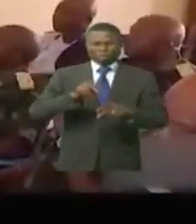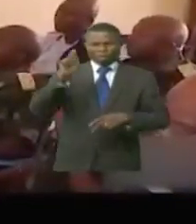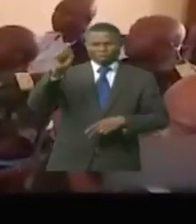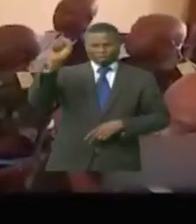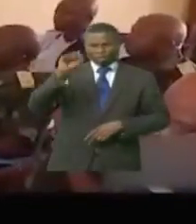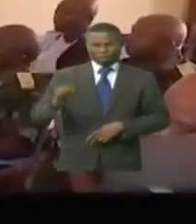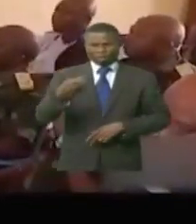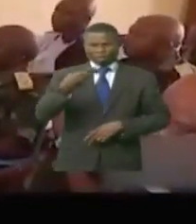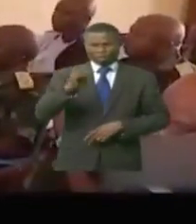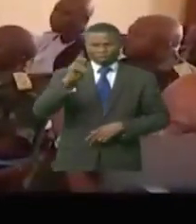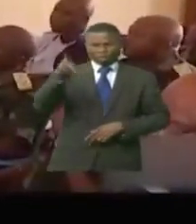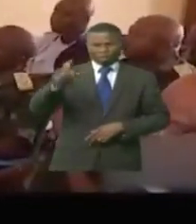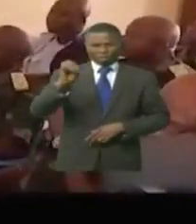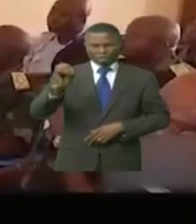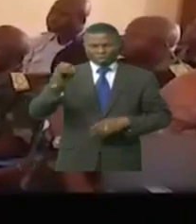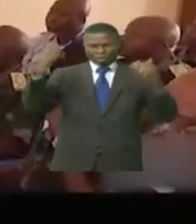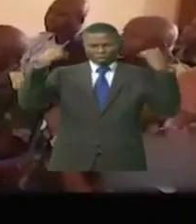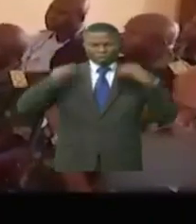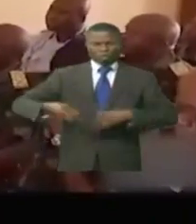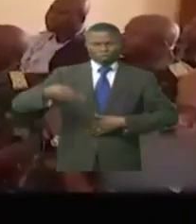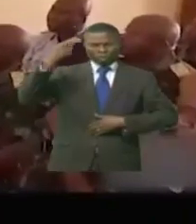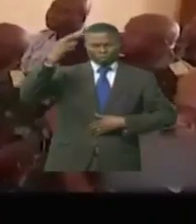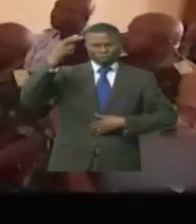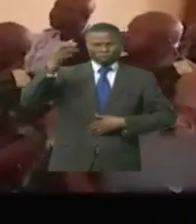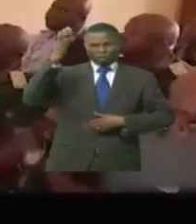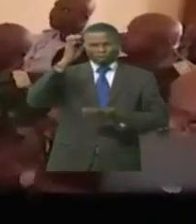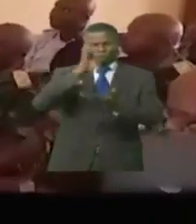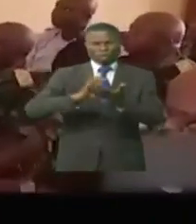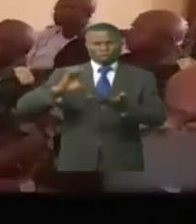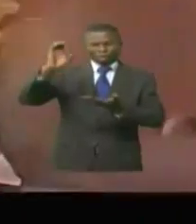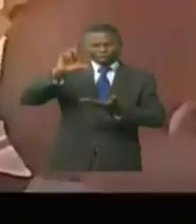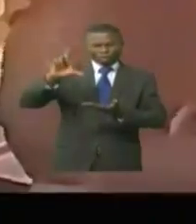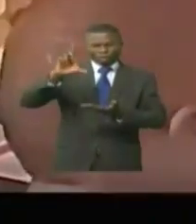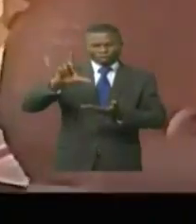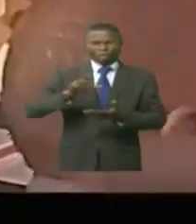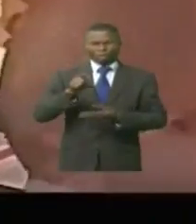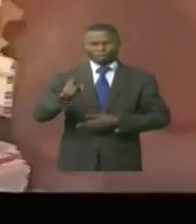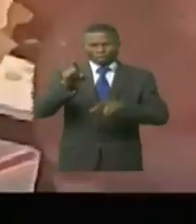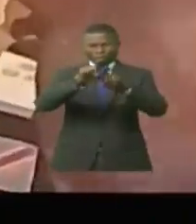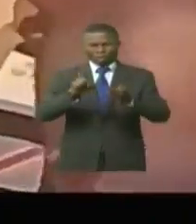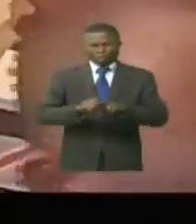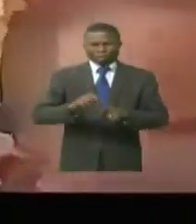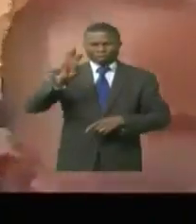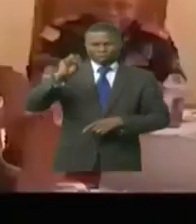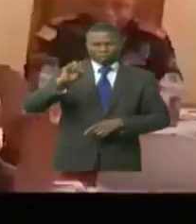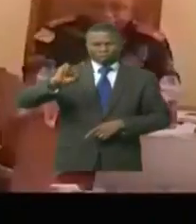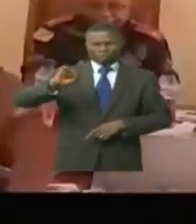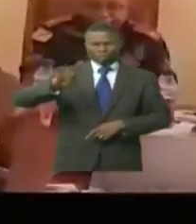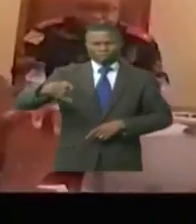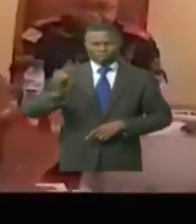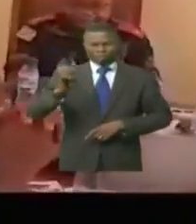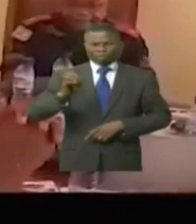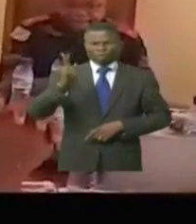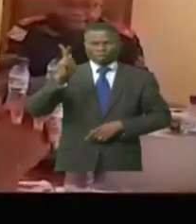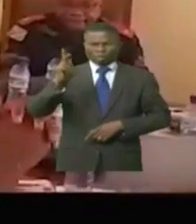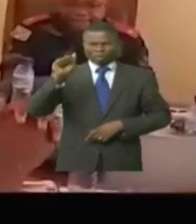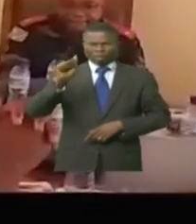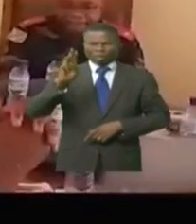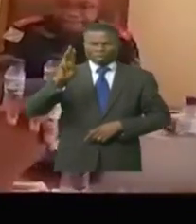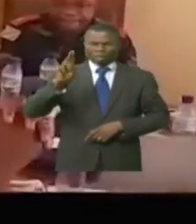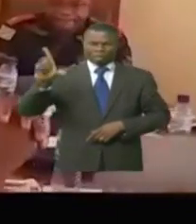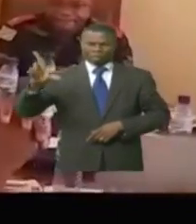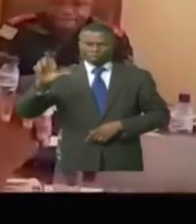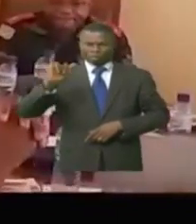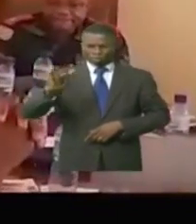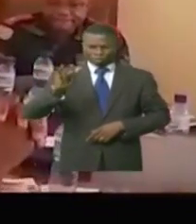Kabeya François, l'auditeur supérieur, le colonel magistrat Diemo et le major magistrat Kabuya, auditeur de la